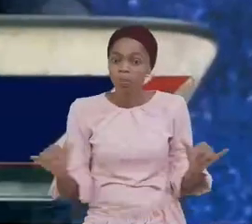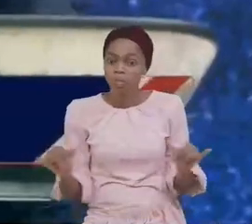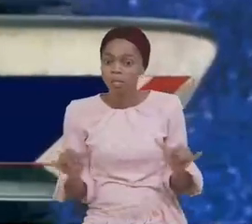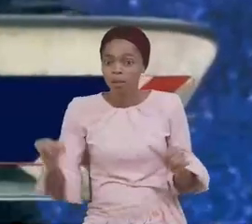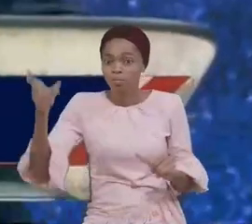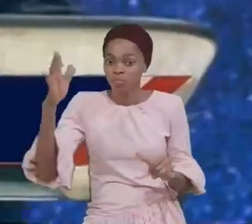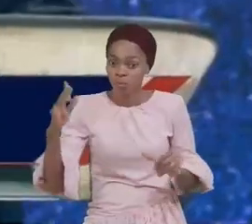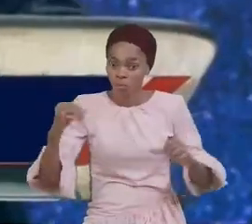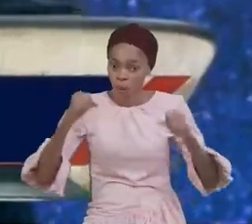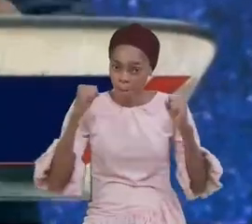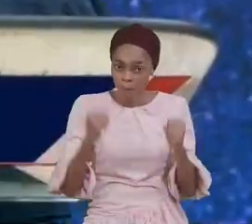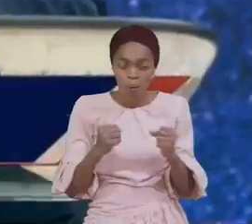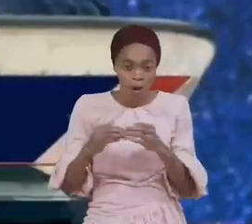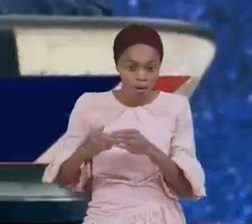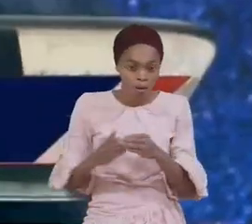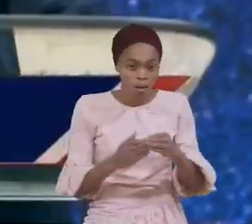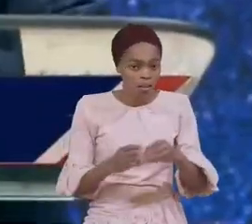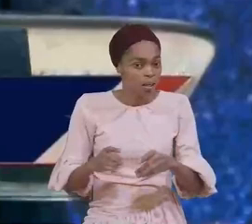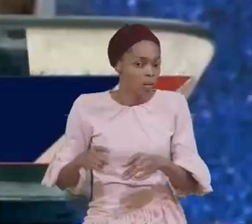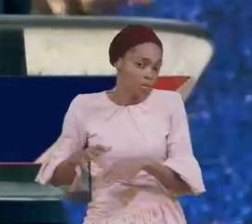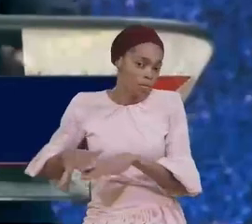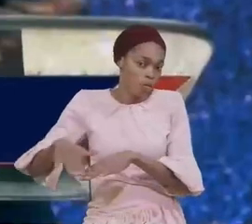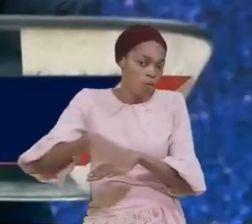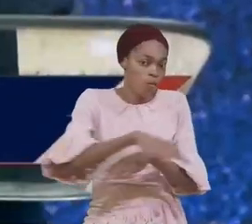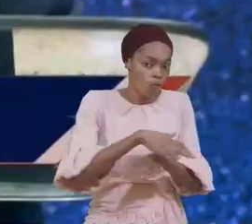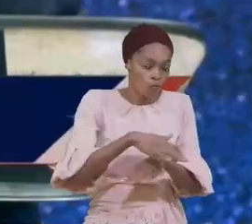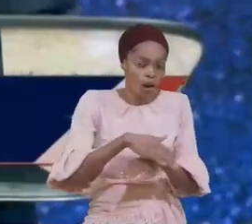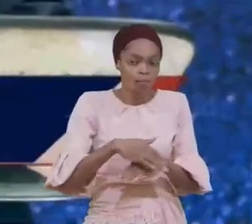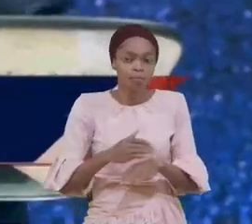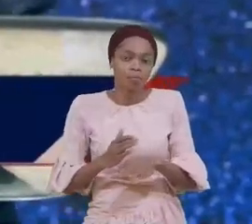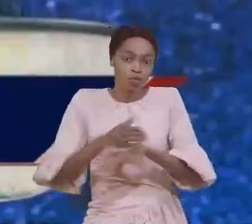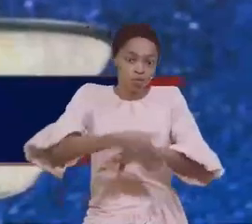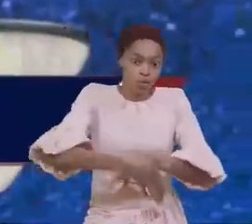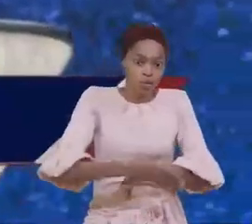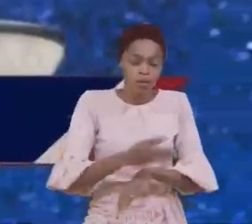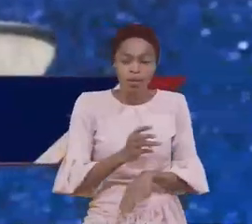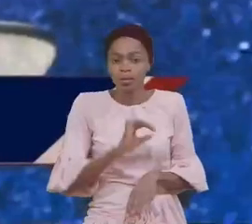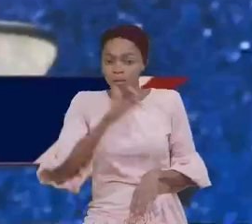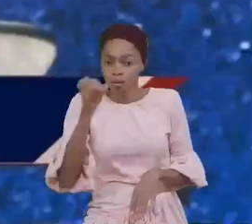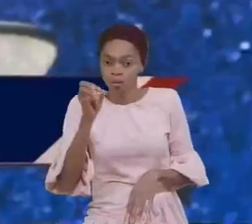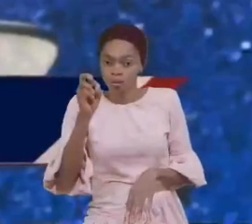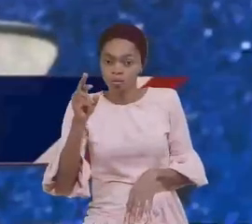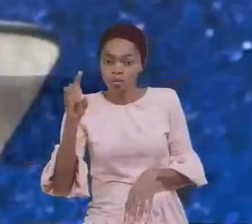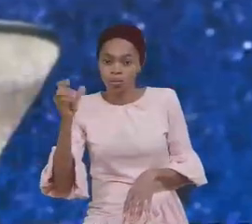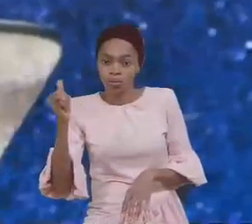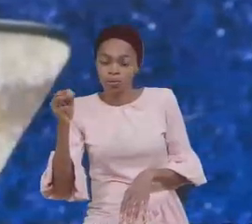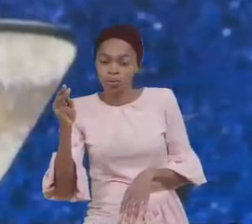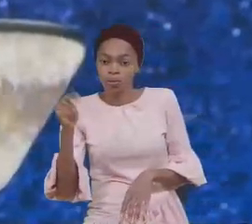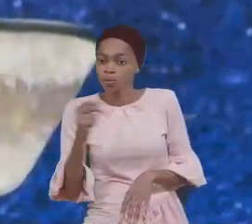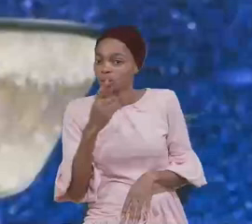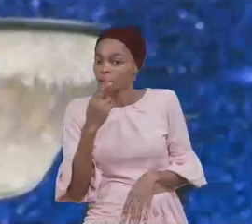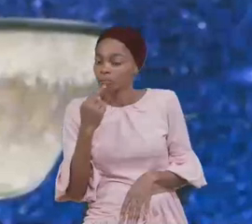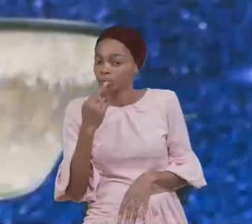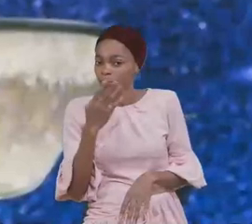approches, le même Dieu, la même puissance, les a conduits, ils ont traversé Jourdain. Et l'Éternel dit